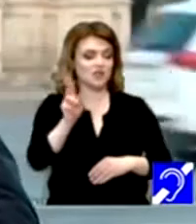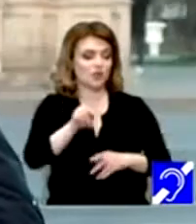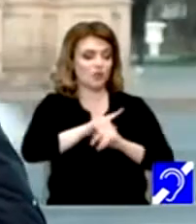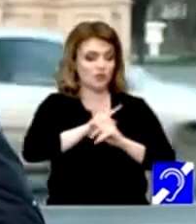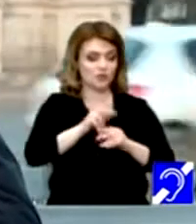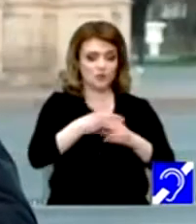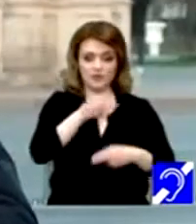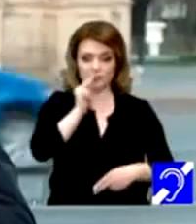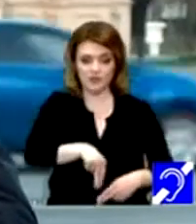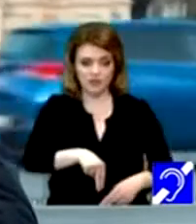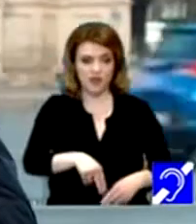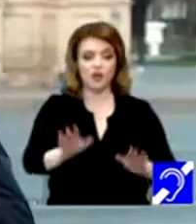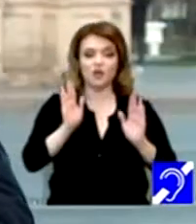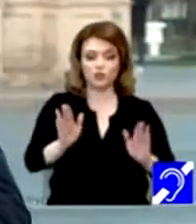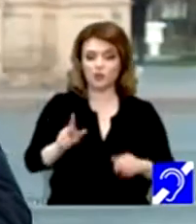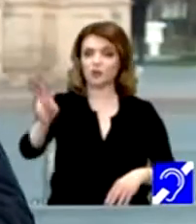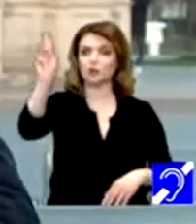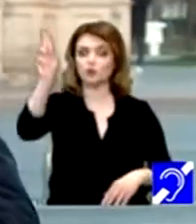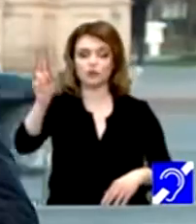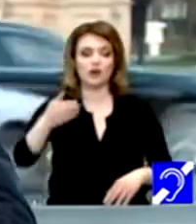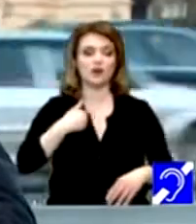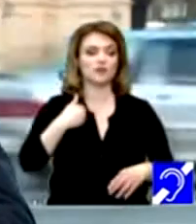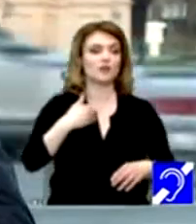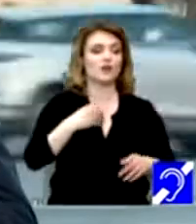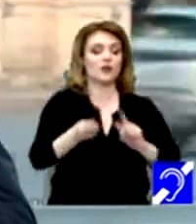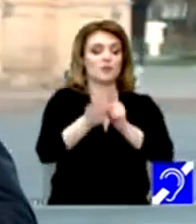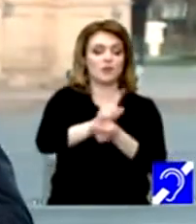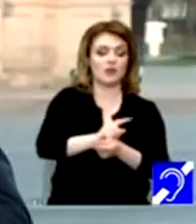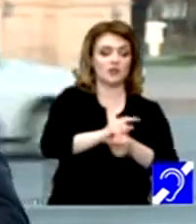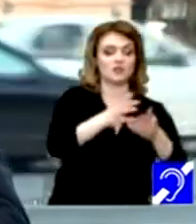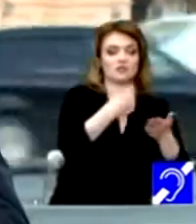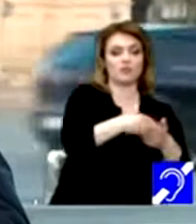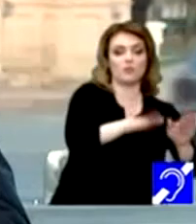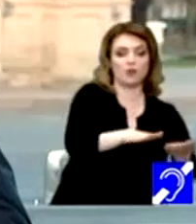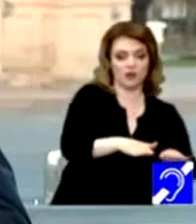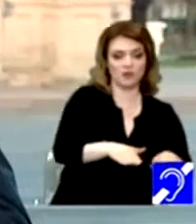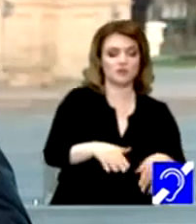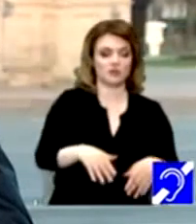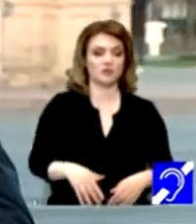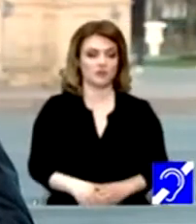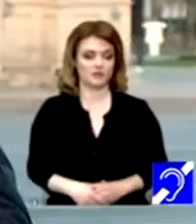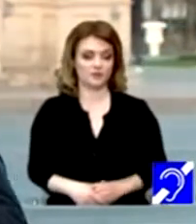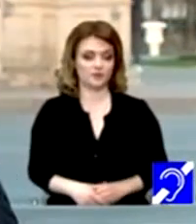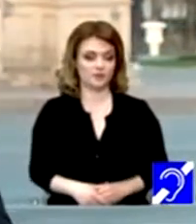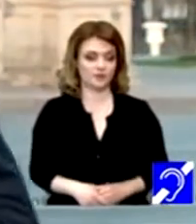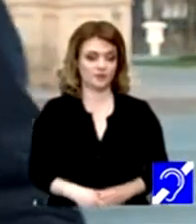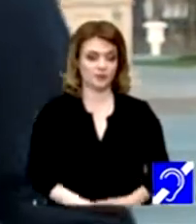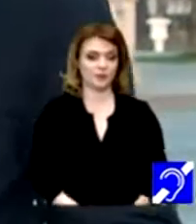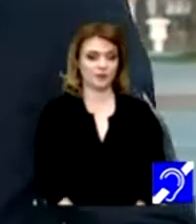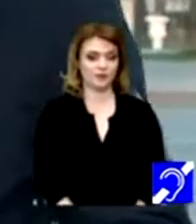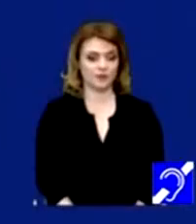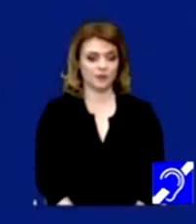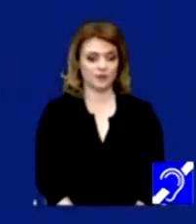vină, doar pentru că cineva a vrut să se schimbe cu locul și să se pricopsească cu funcții, bani și interese.